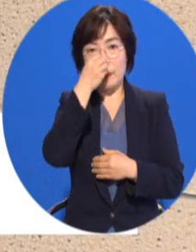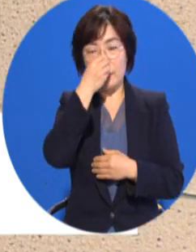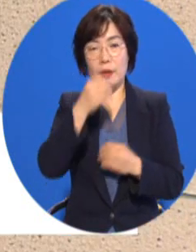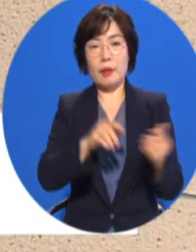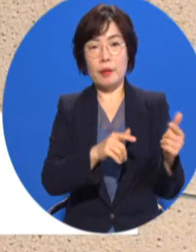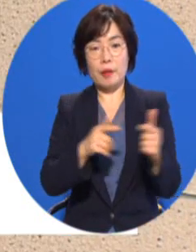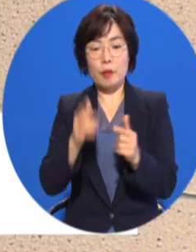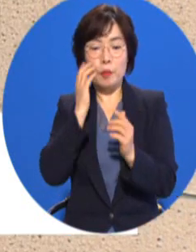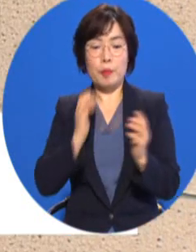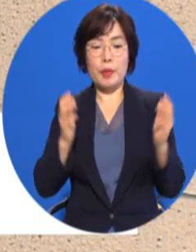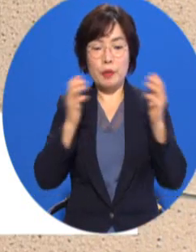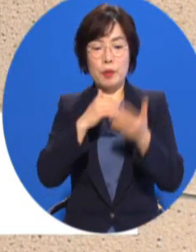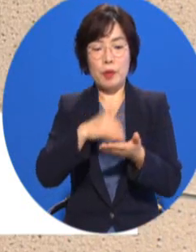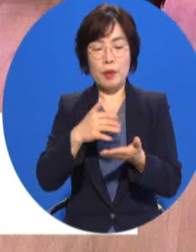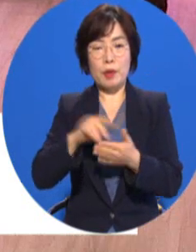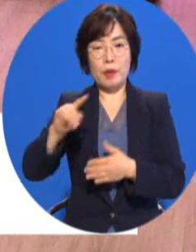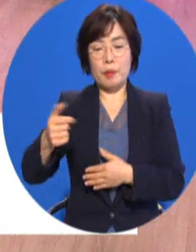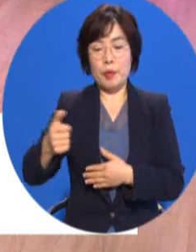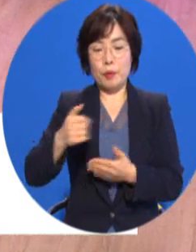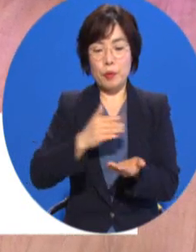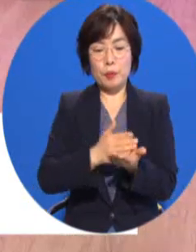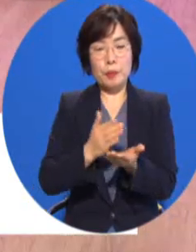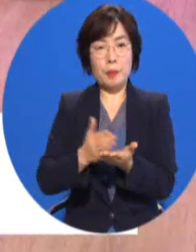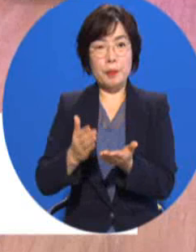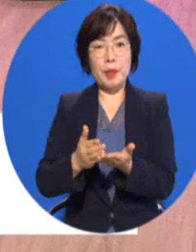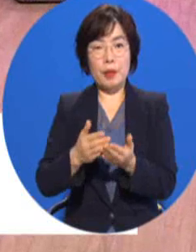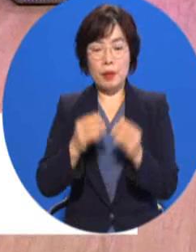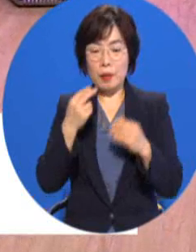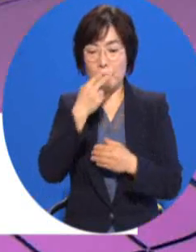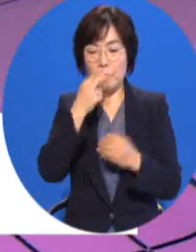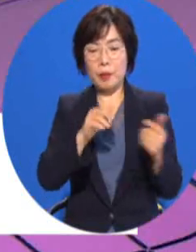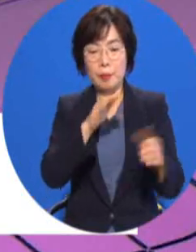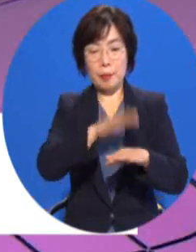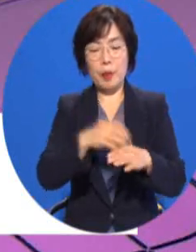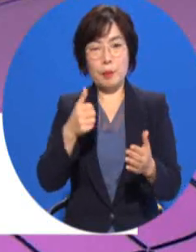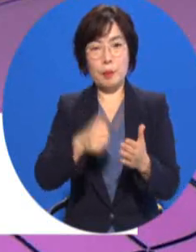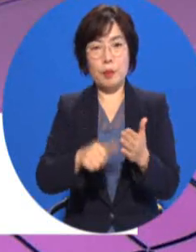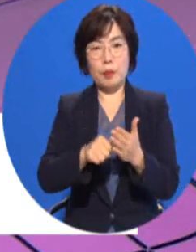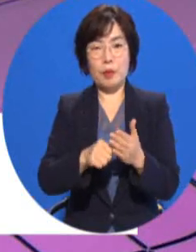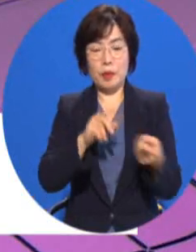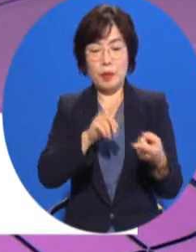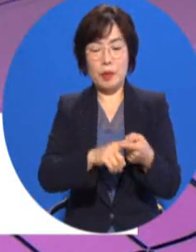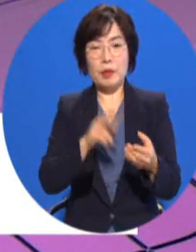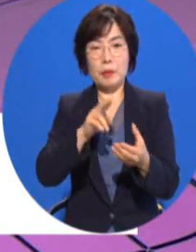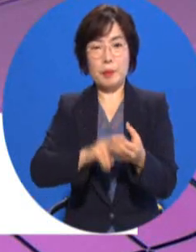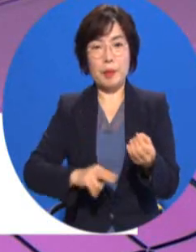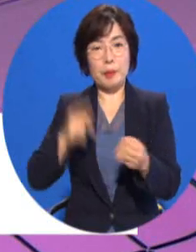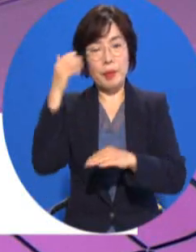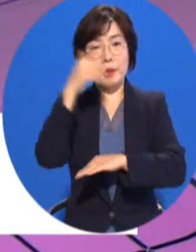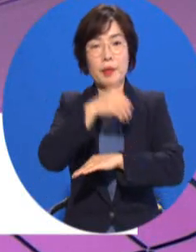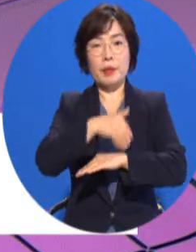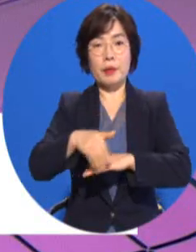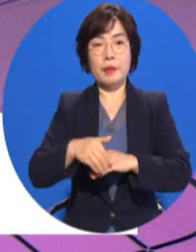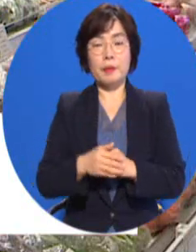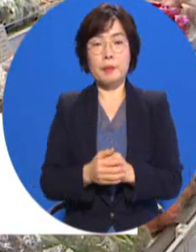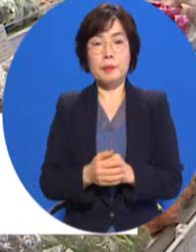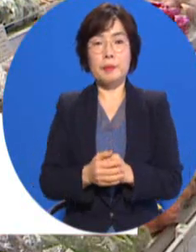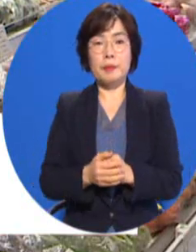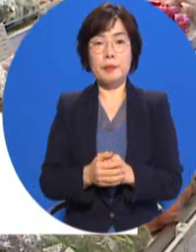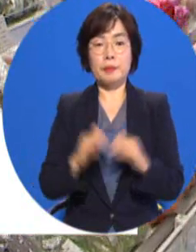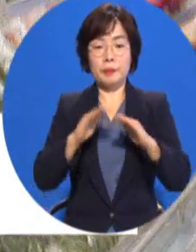토마토, 배추, 호박 등 150여 품목의 신선 농산물과 가공식품을 판매한다고 밝혔습니다.